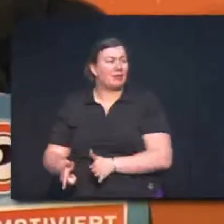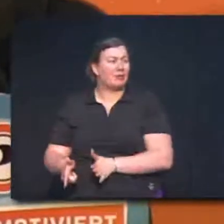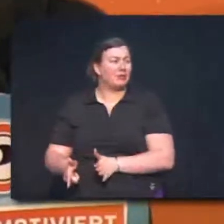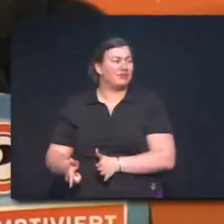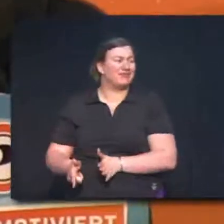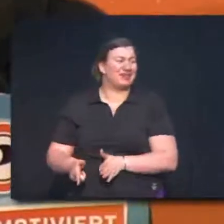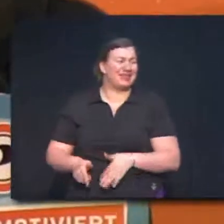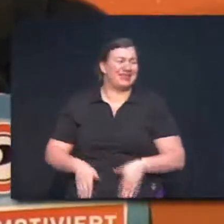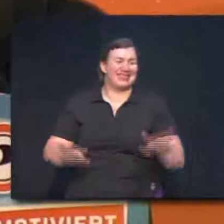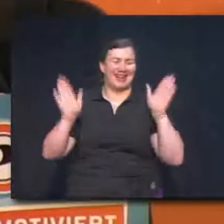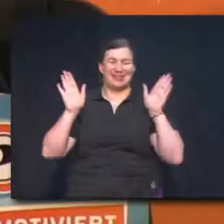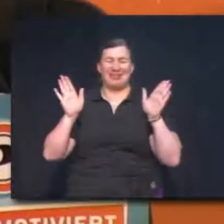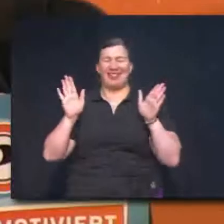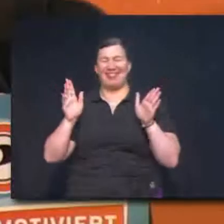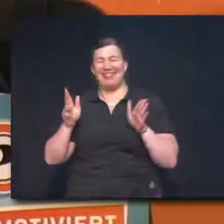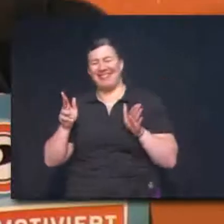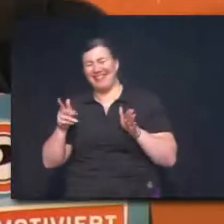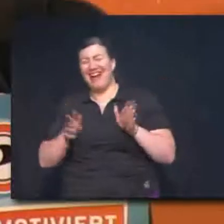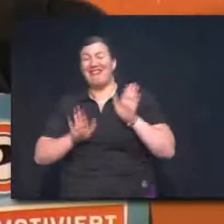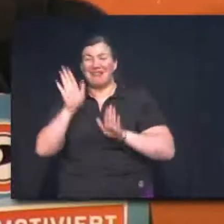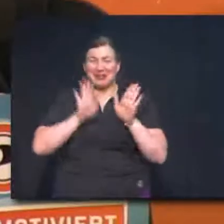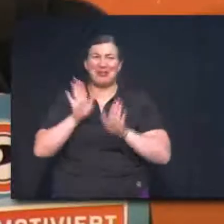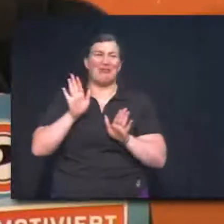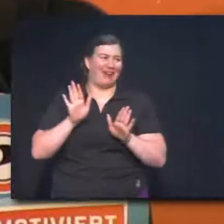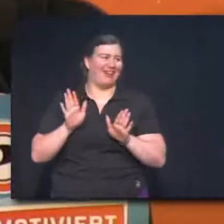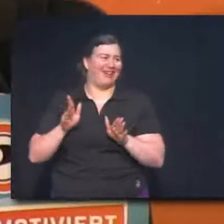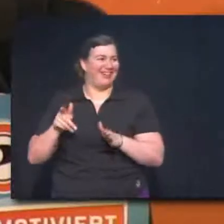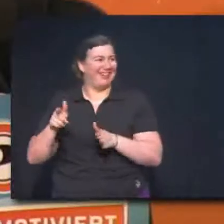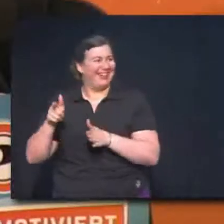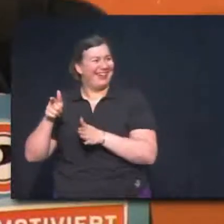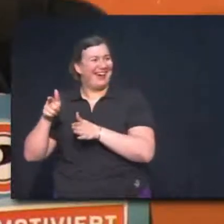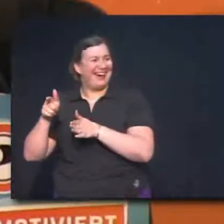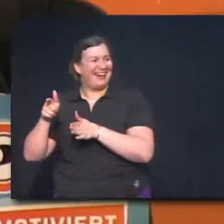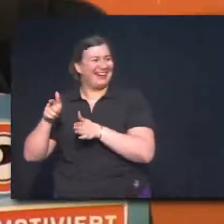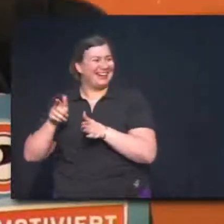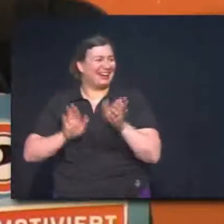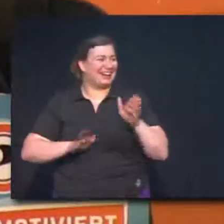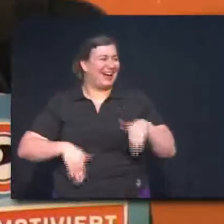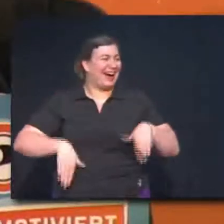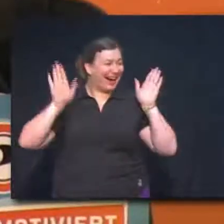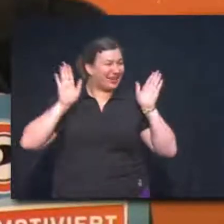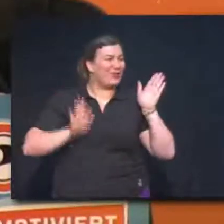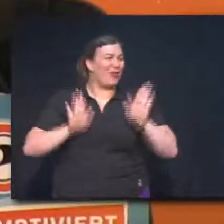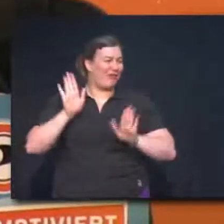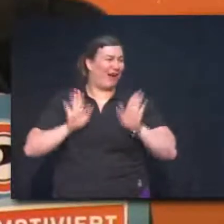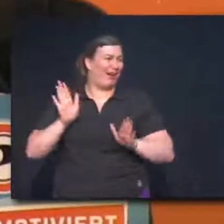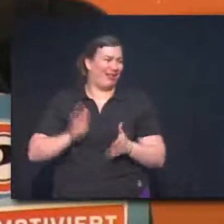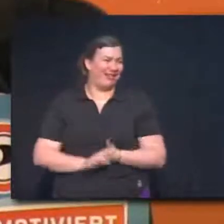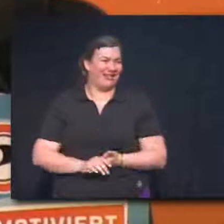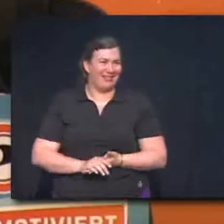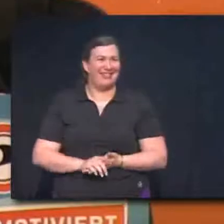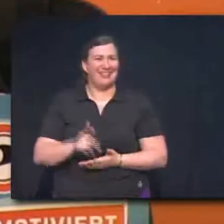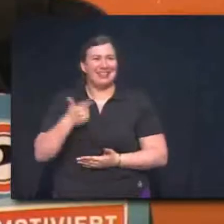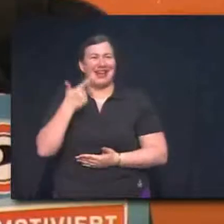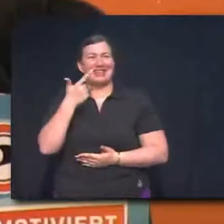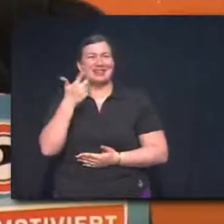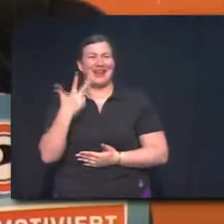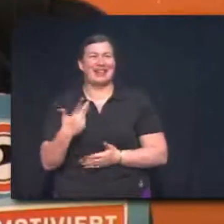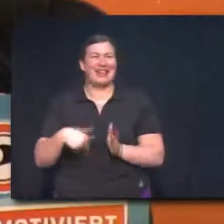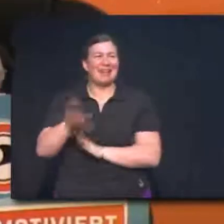das Ergebnis ist dass alle Module die zwei Drittel Mehrheit erreicht haben